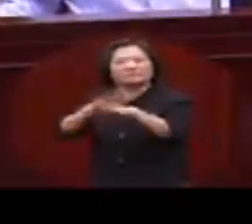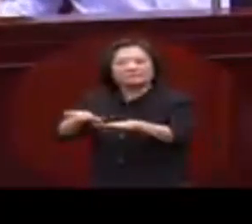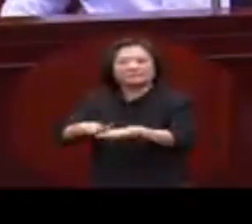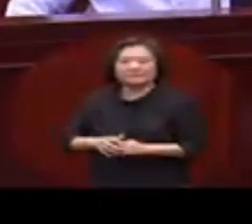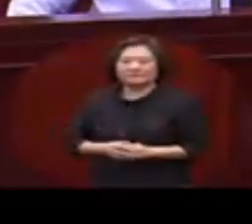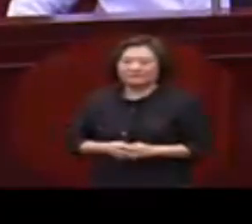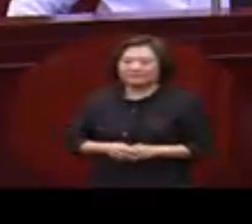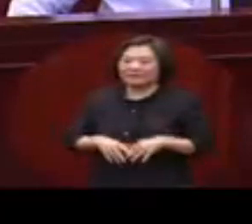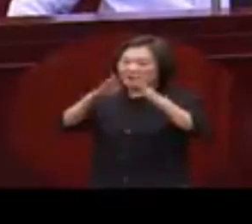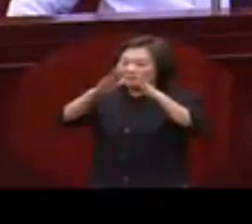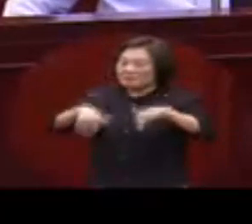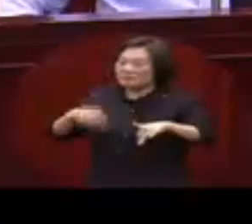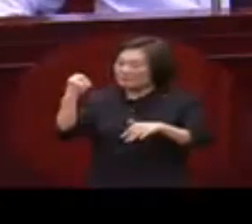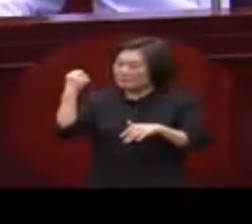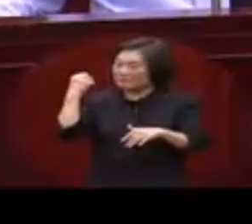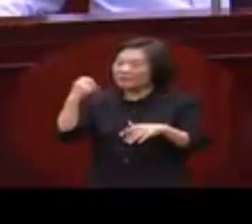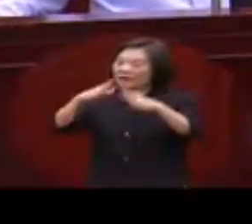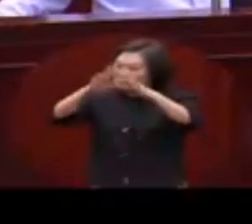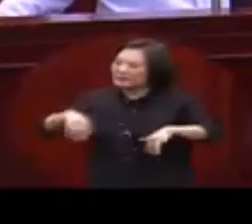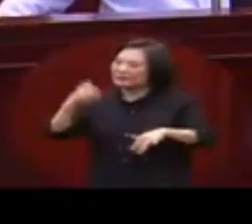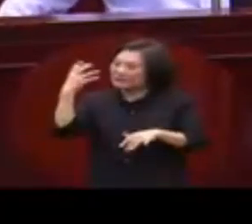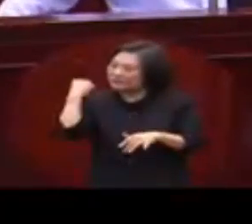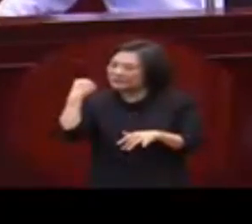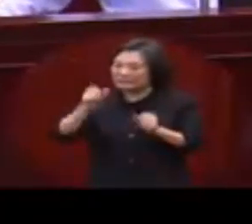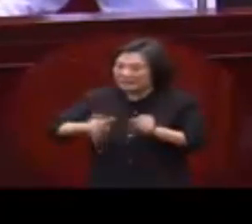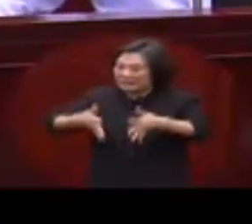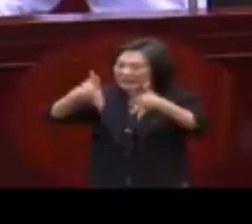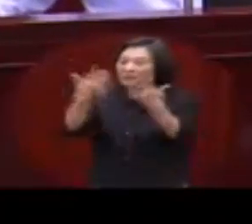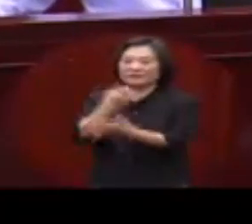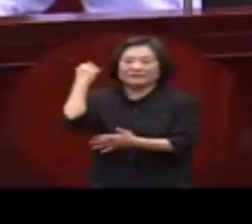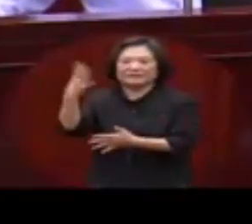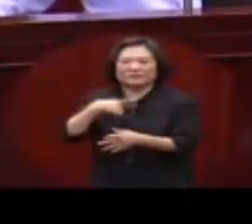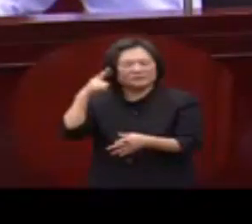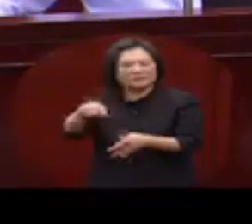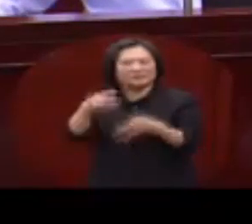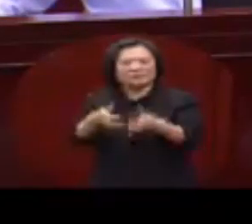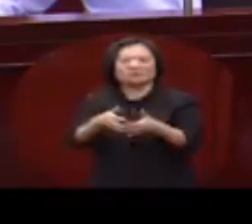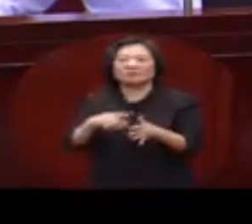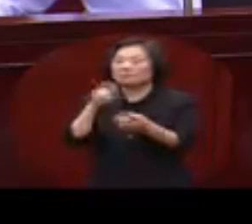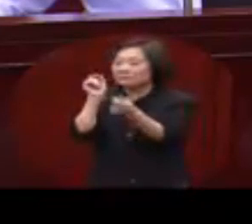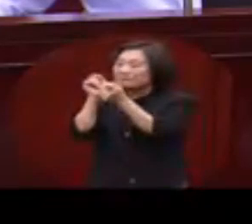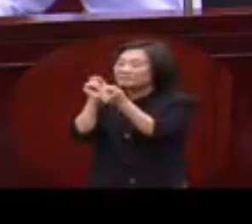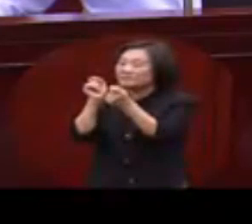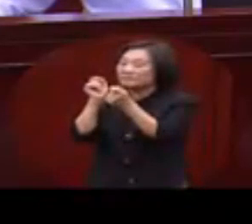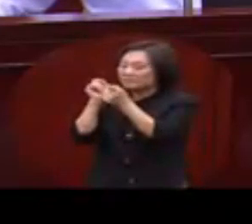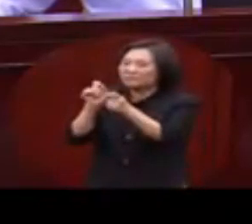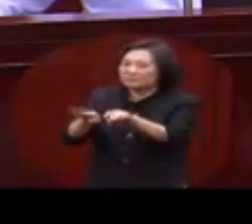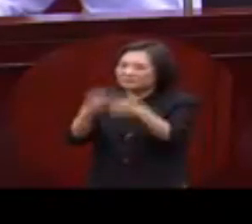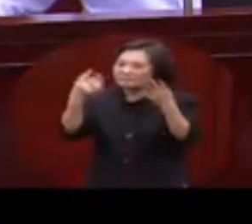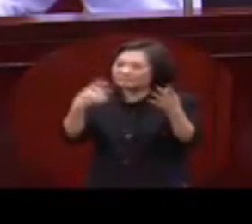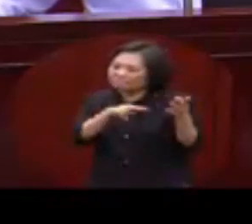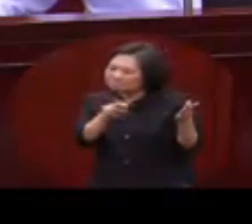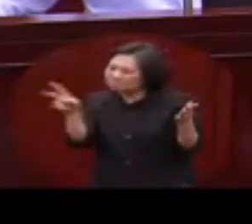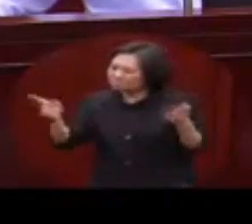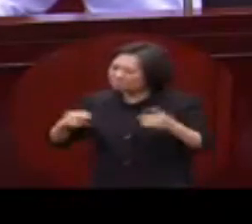都更还是一个很大的问题。我们有推那个168专案，那我们最近还有再做一次 revise， 再做更